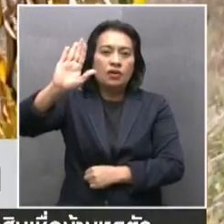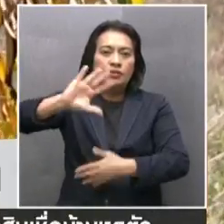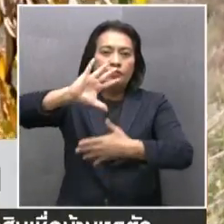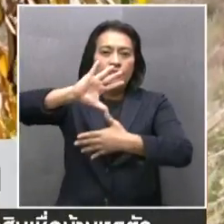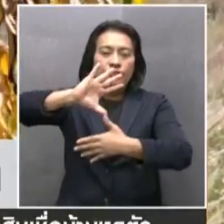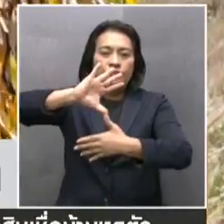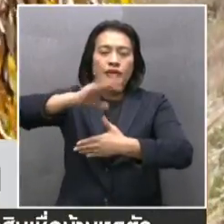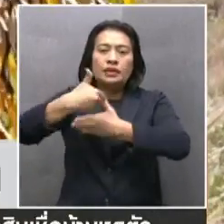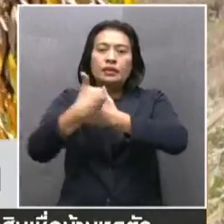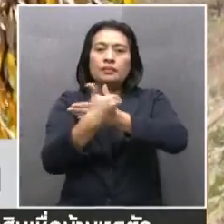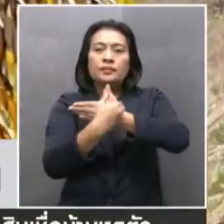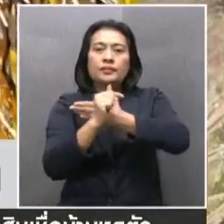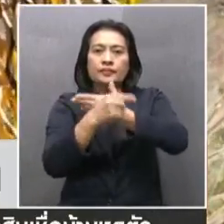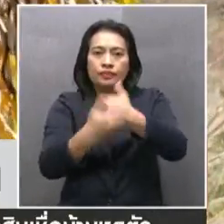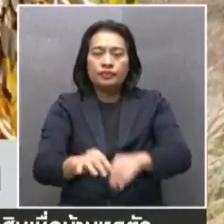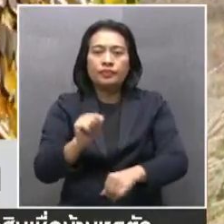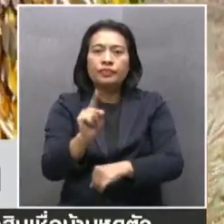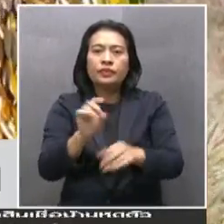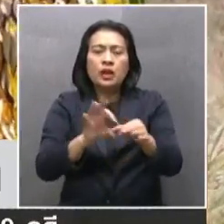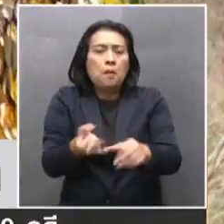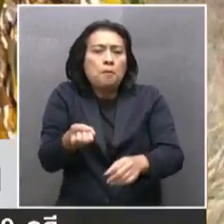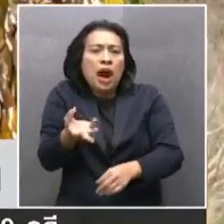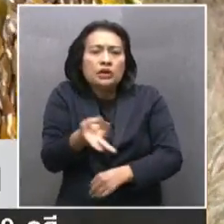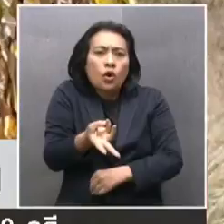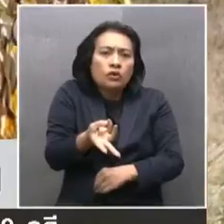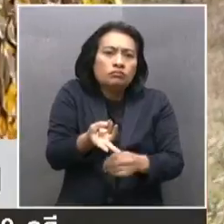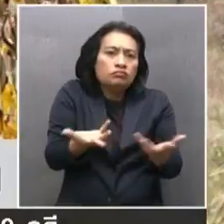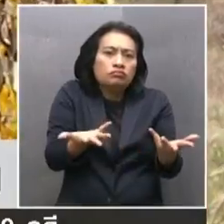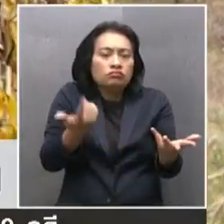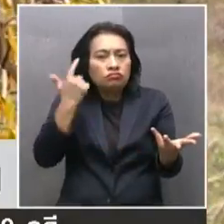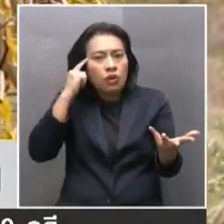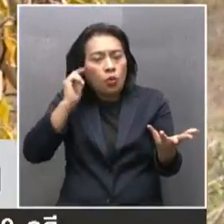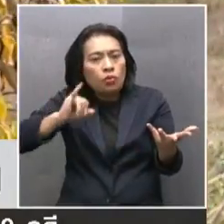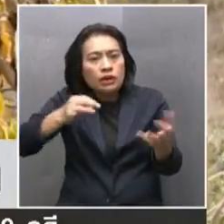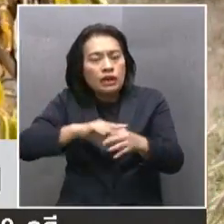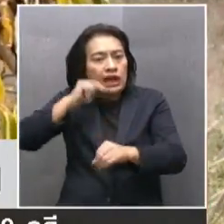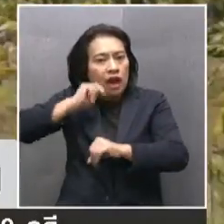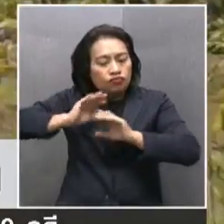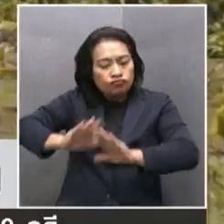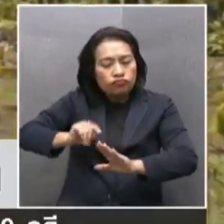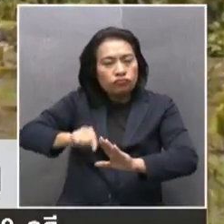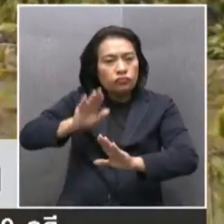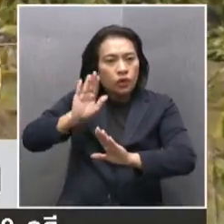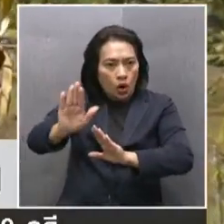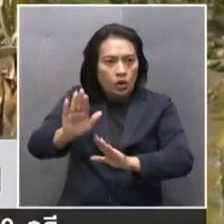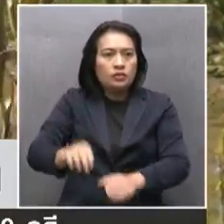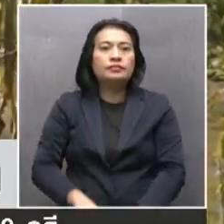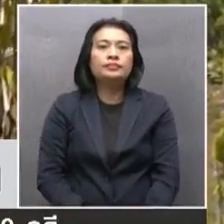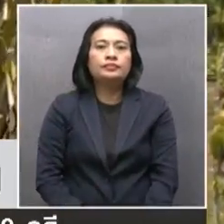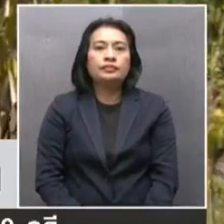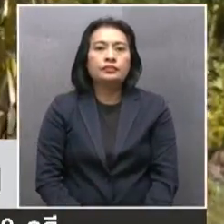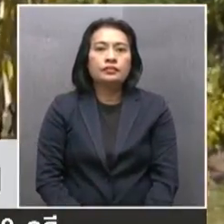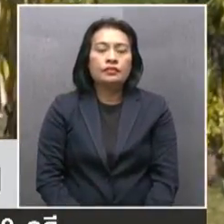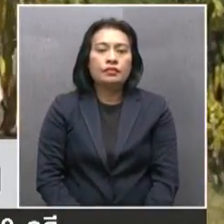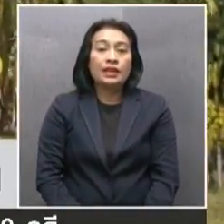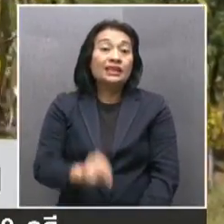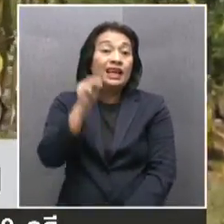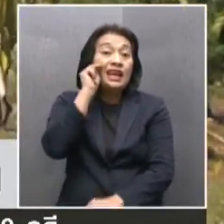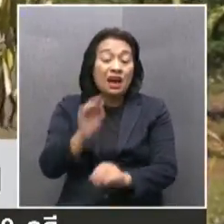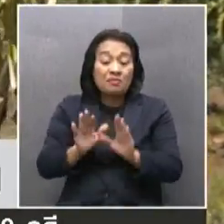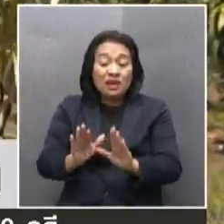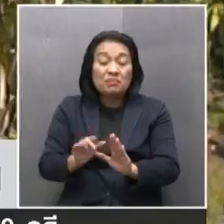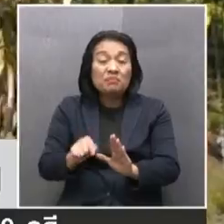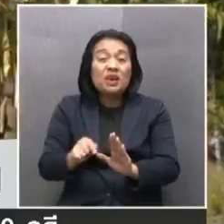าจะเกิดขึ้นกับภูมิภาคใดมากน้อยก็ขึ้นอยู่กับแหล่งกักเก็บน้ำในพื้นที่ค่ะเพราะถ้าหากเป็นแหล่งกักเก็บน้ำขนาด